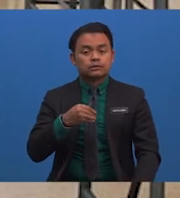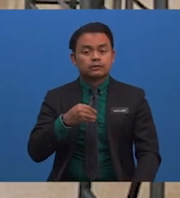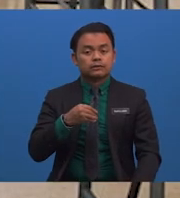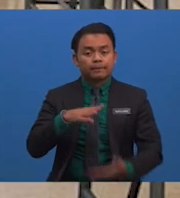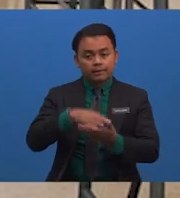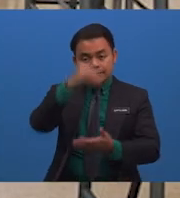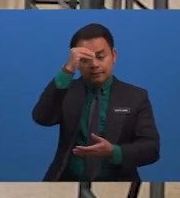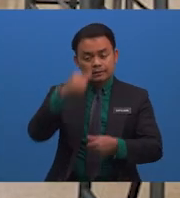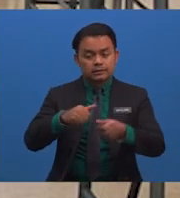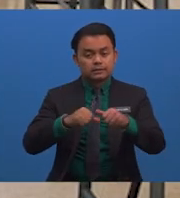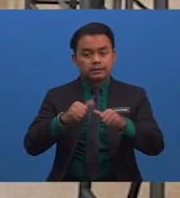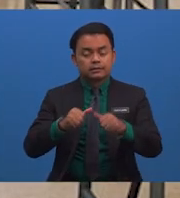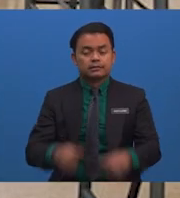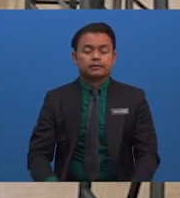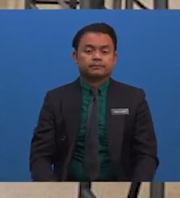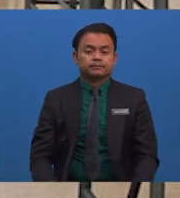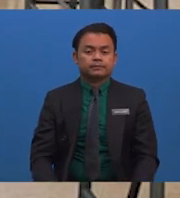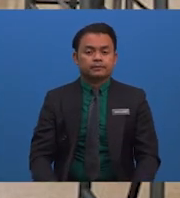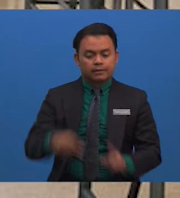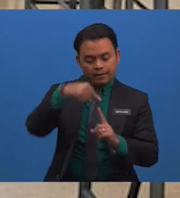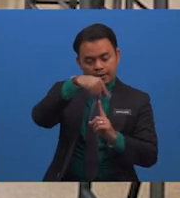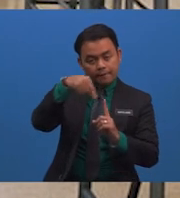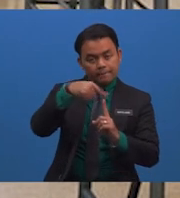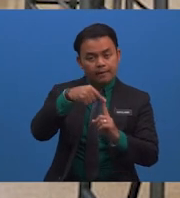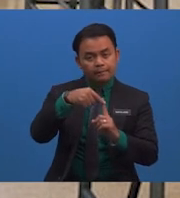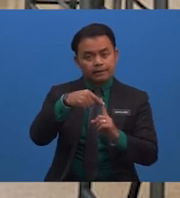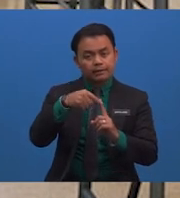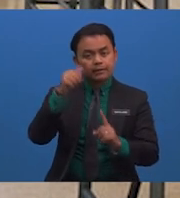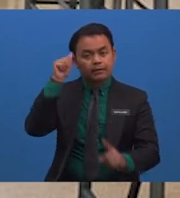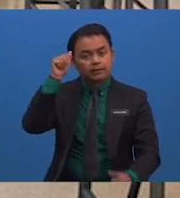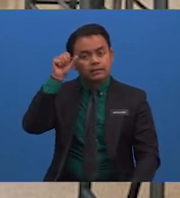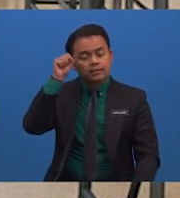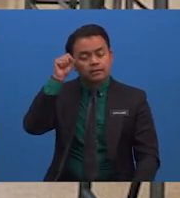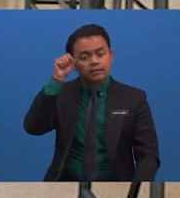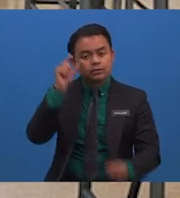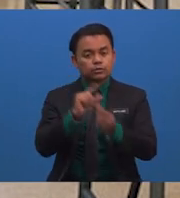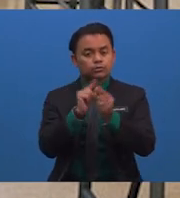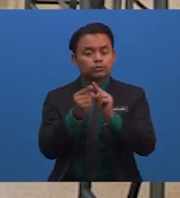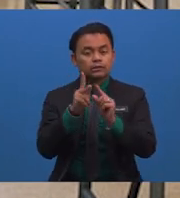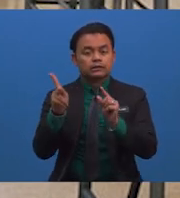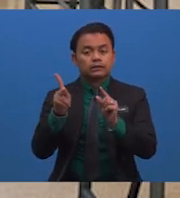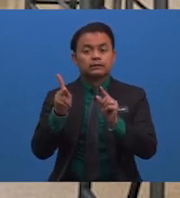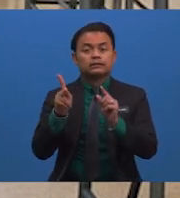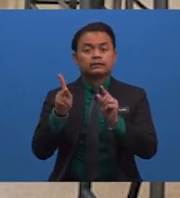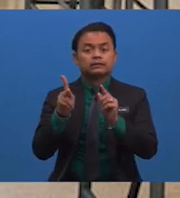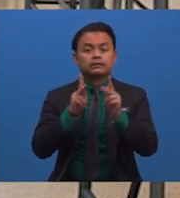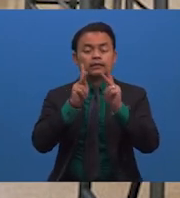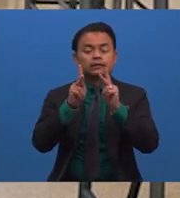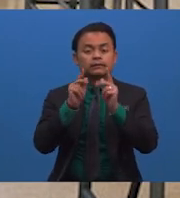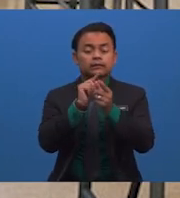Apabila Asrul menggunakan kata ganti nama diri pertama, iaitu